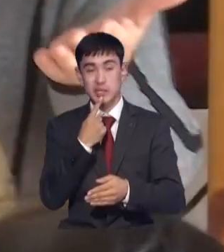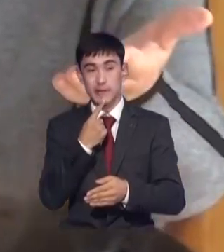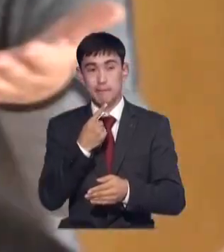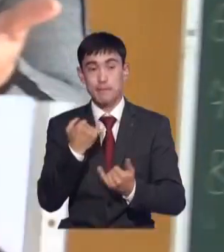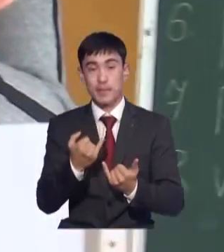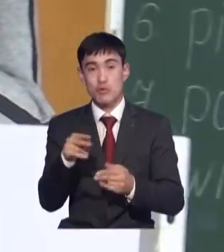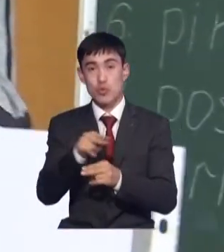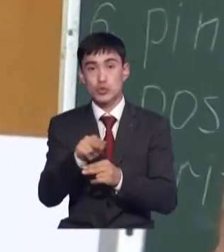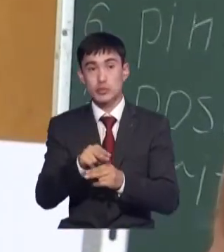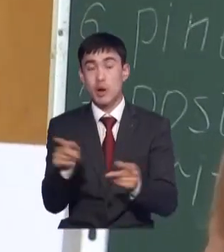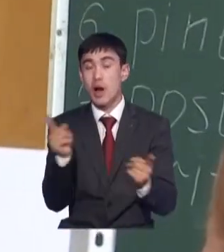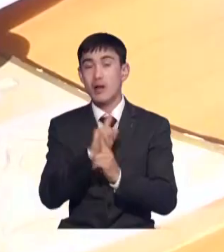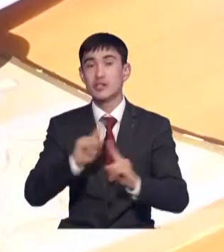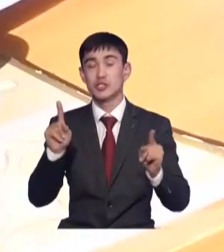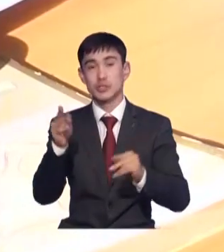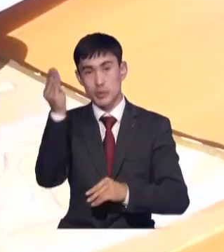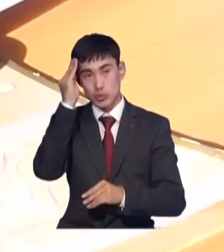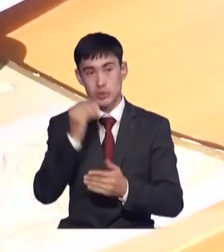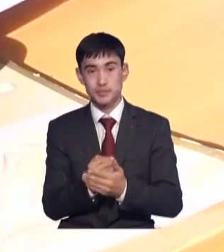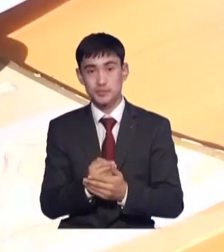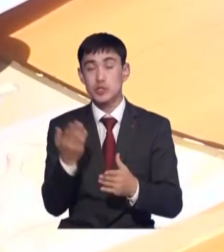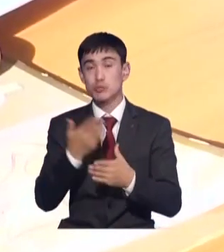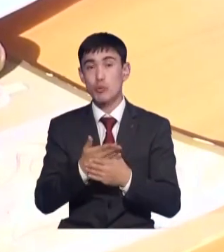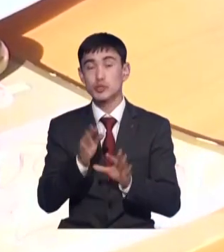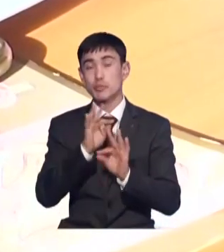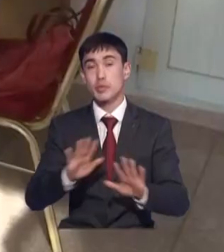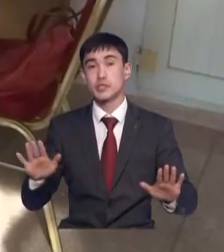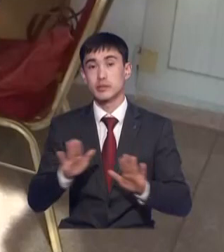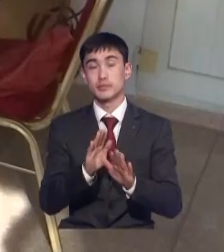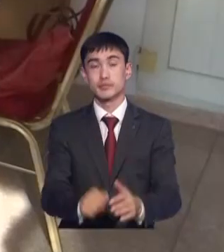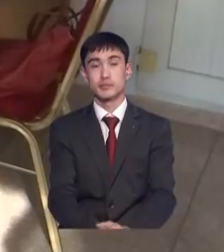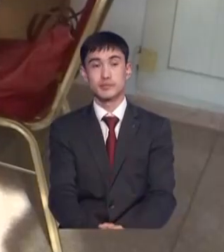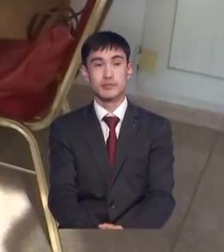его здесь учат по совершенно отличительной методике с помощью песен.